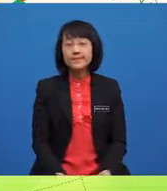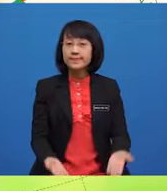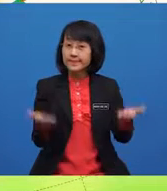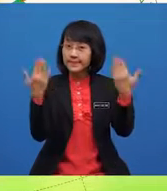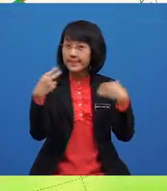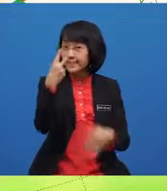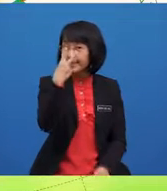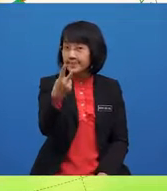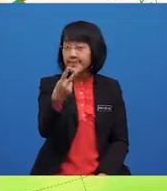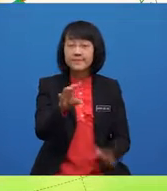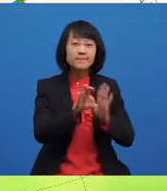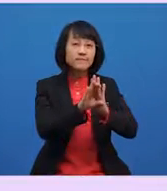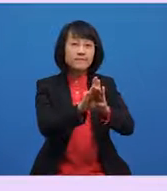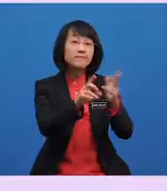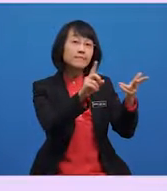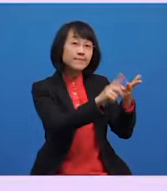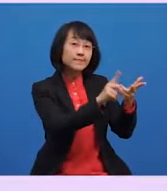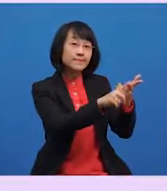pula contoh yang ketiga.